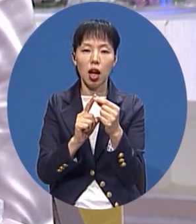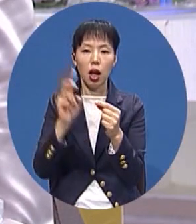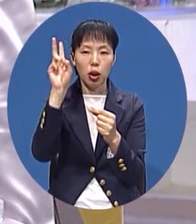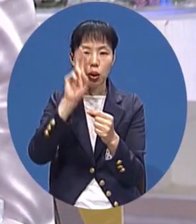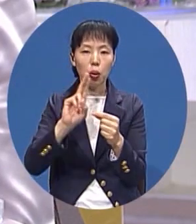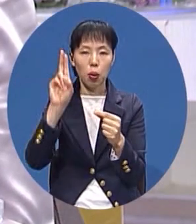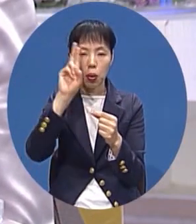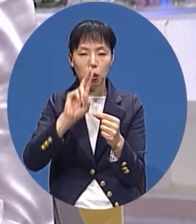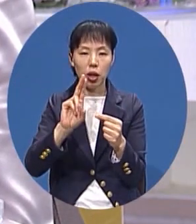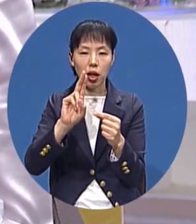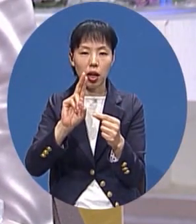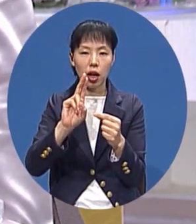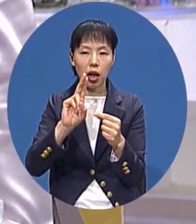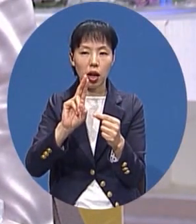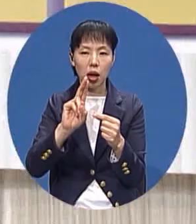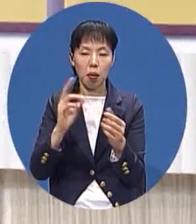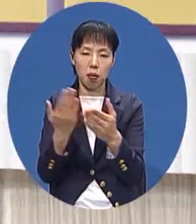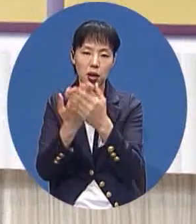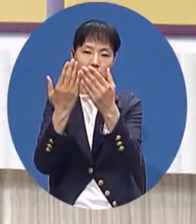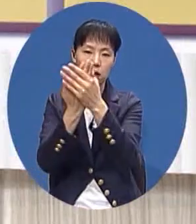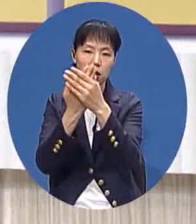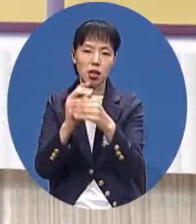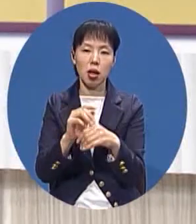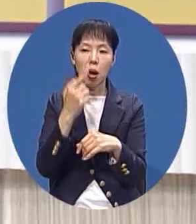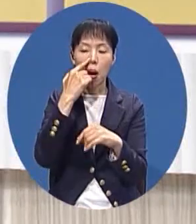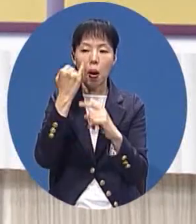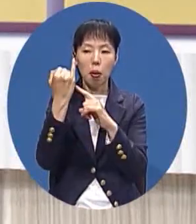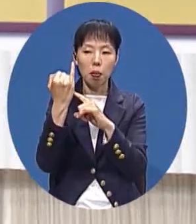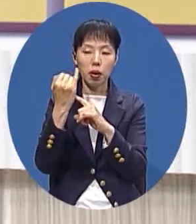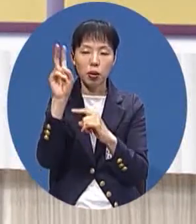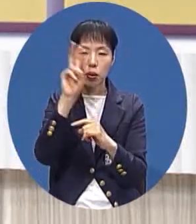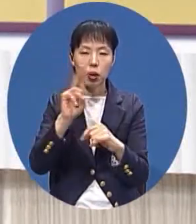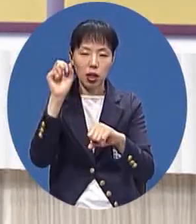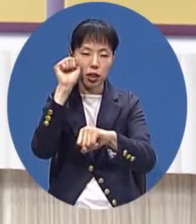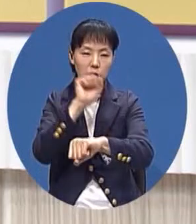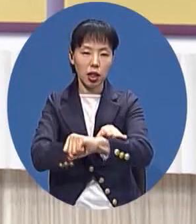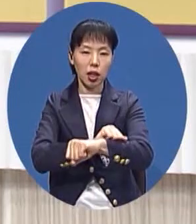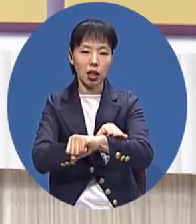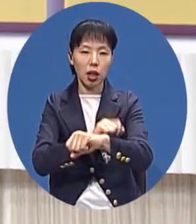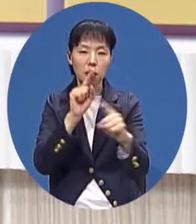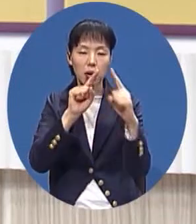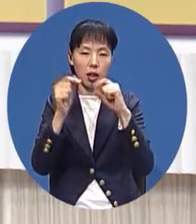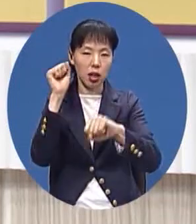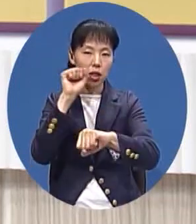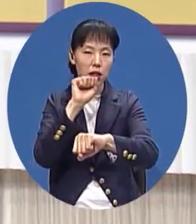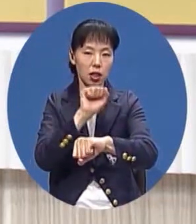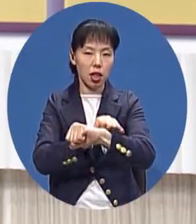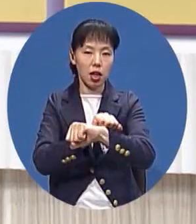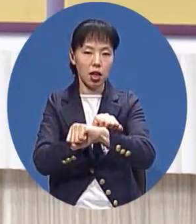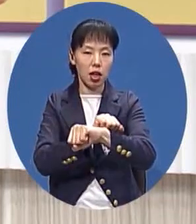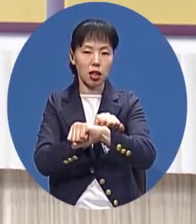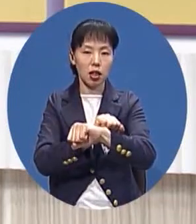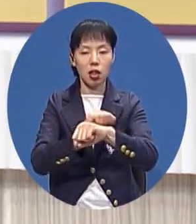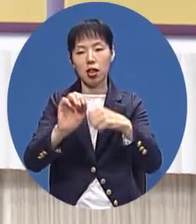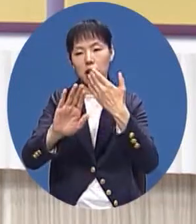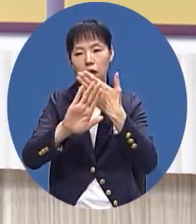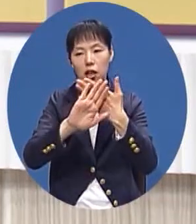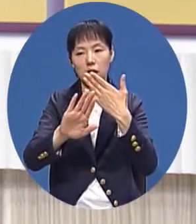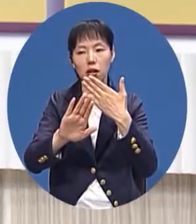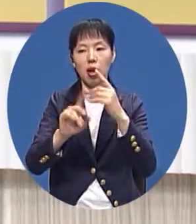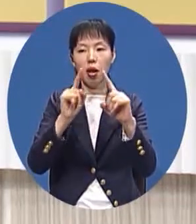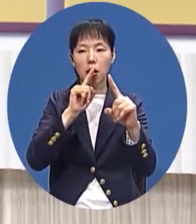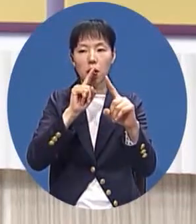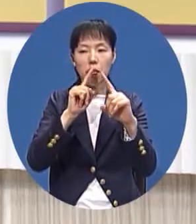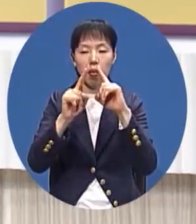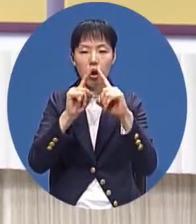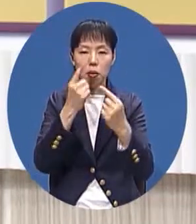아이들이 있어요. 그럼 엄마가 얘는 노래를 잘하니까 말을 잘할 거야라고 생각하시는데 다르거든요. 네. 말보다 노래를 훨씬 더